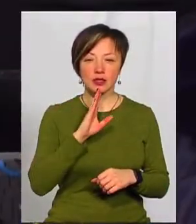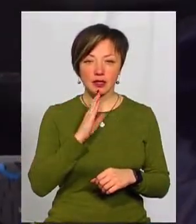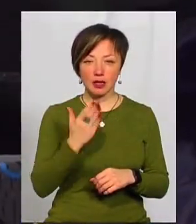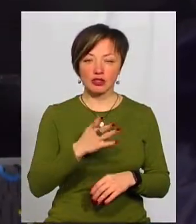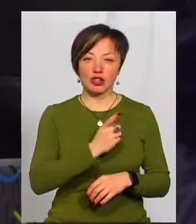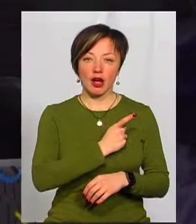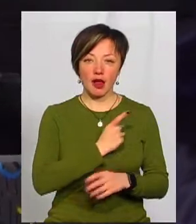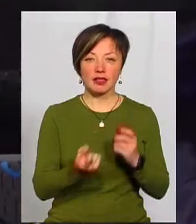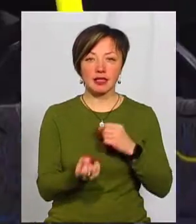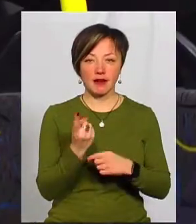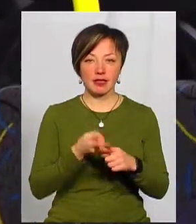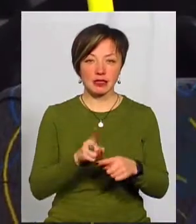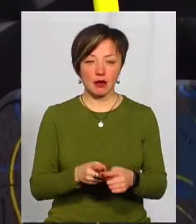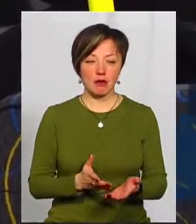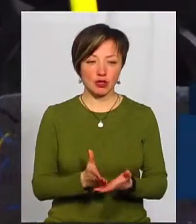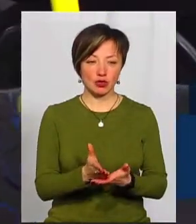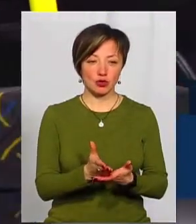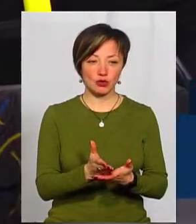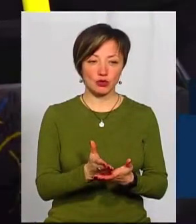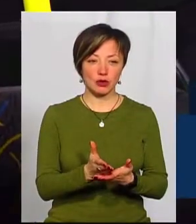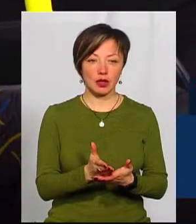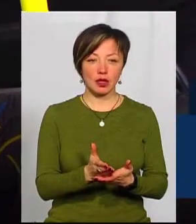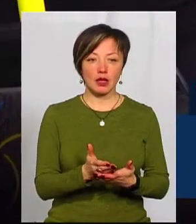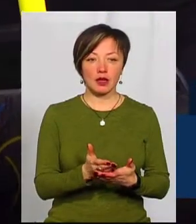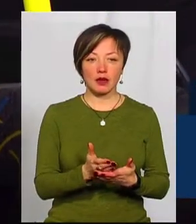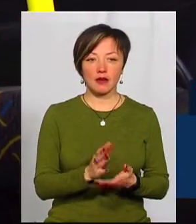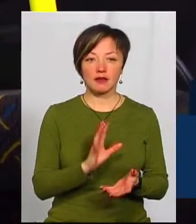чекала, що з'явиться цей маршрут. Я взагалі в Ракову живу.